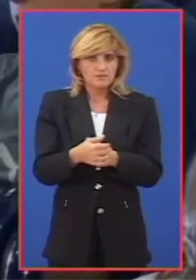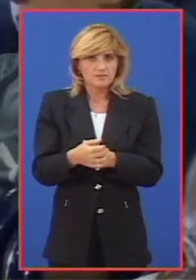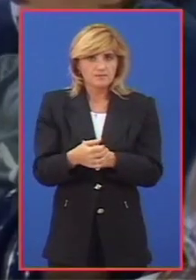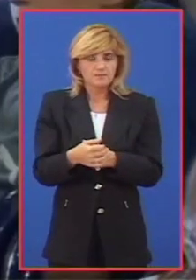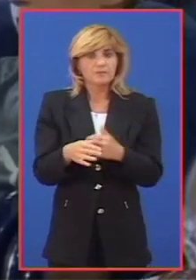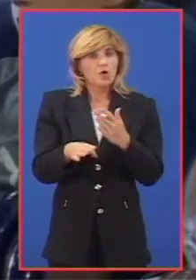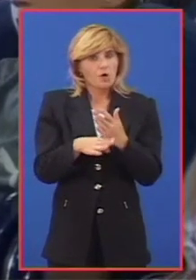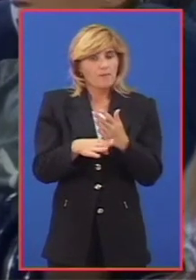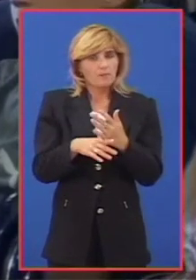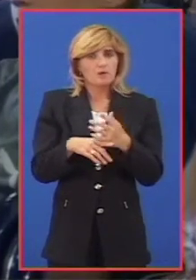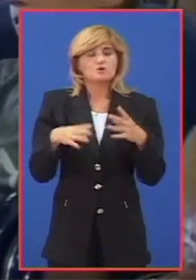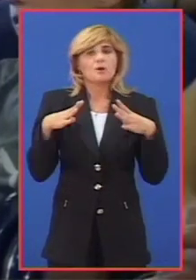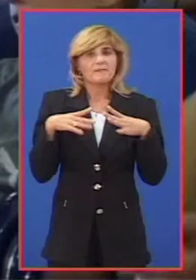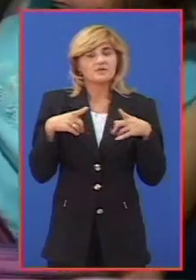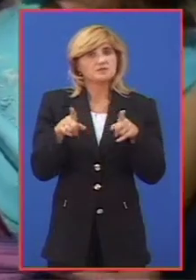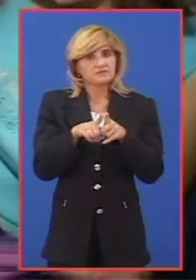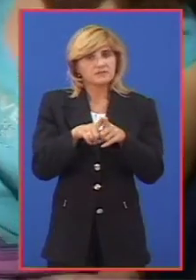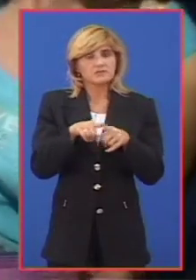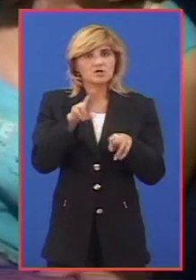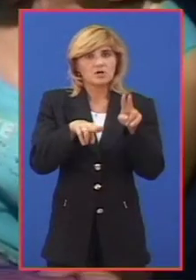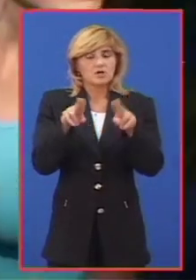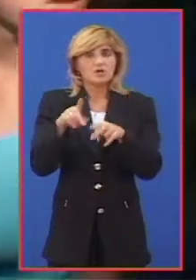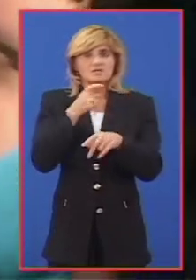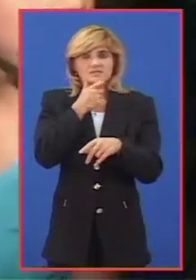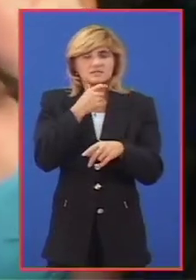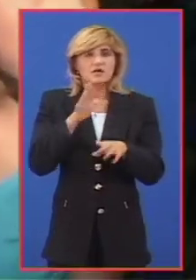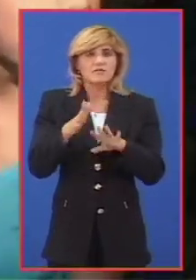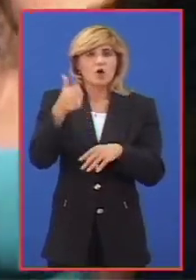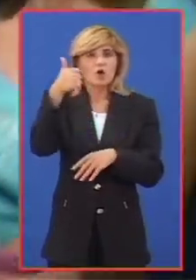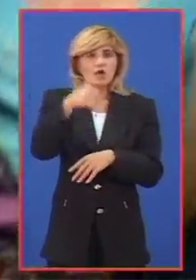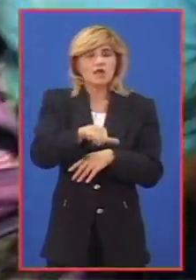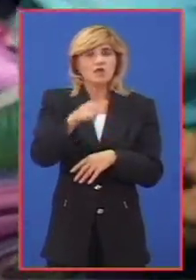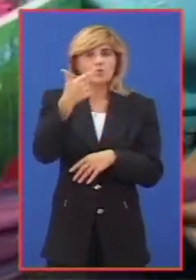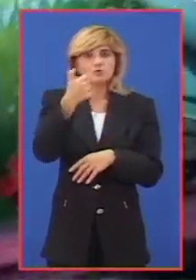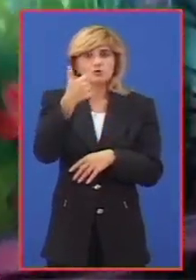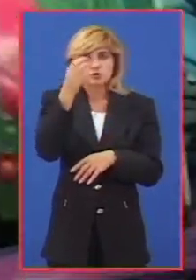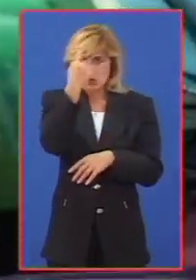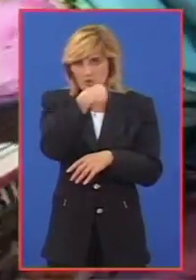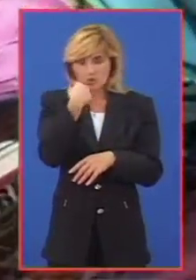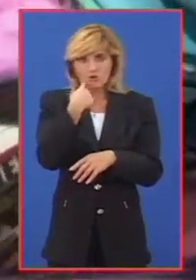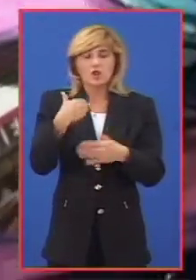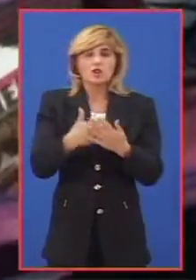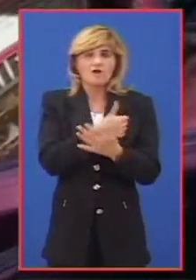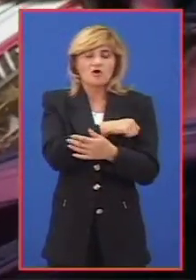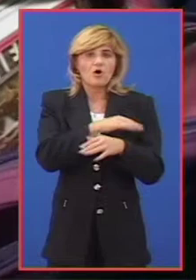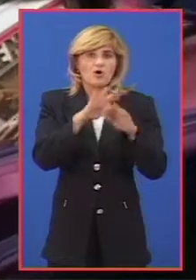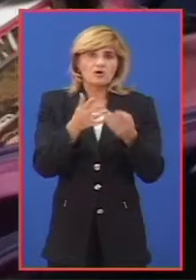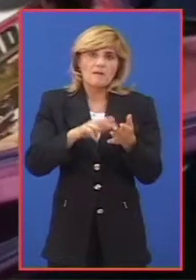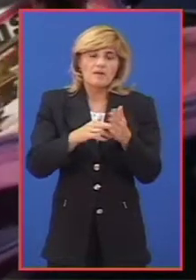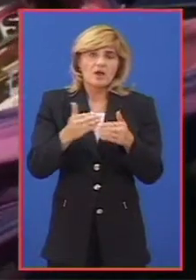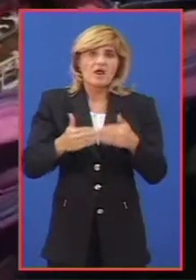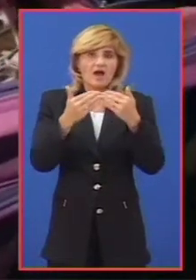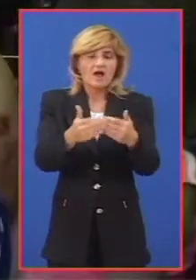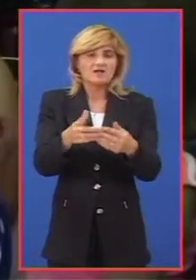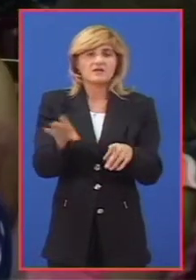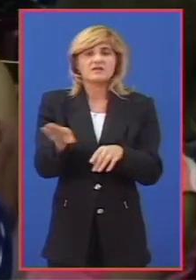Pomoć penzionerima kojih na ovoj teritoriji oko 1100, zatim novogodišnji paketići su u planu, dečije